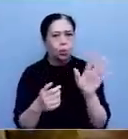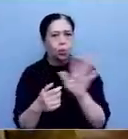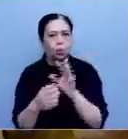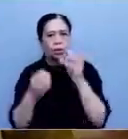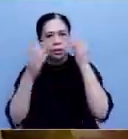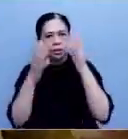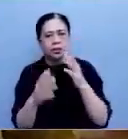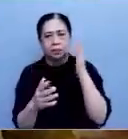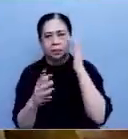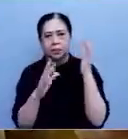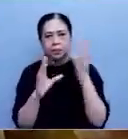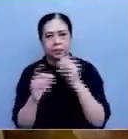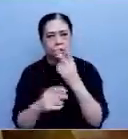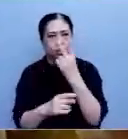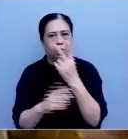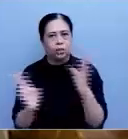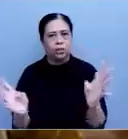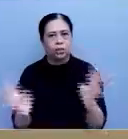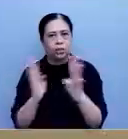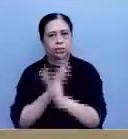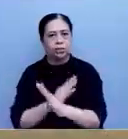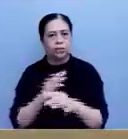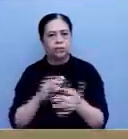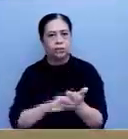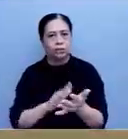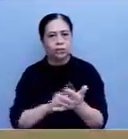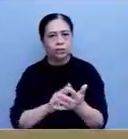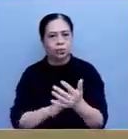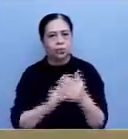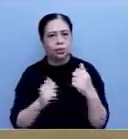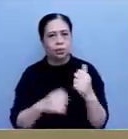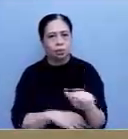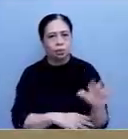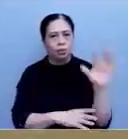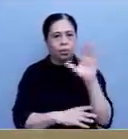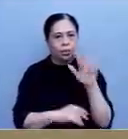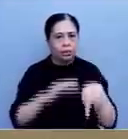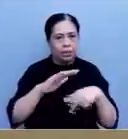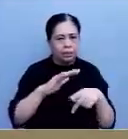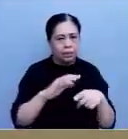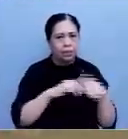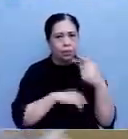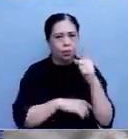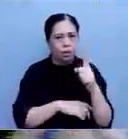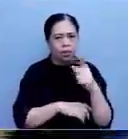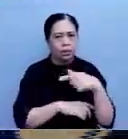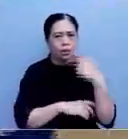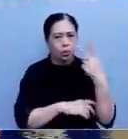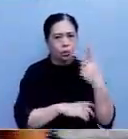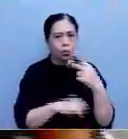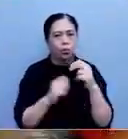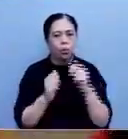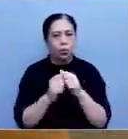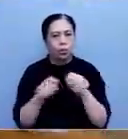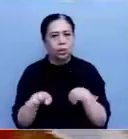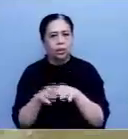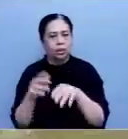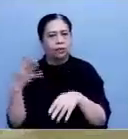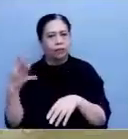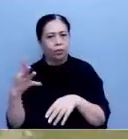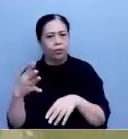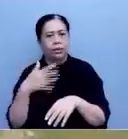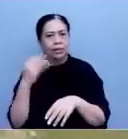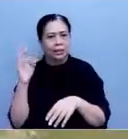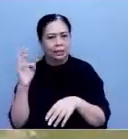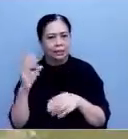guro. Dalawa ang shift dito sa eskwelahan. May pang-umagang kinder, grade 1 at grade 2. Kasabay nila ang grade 4 at grade